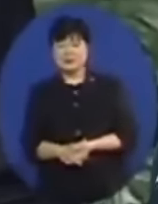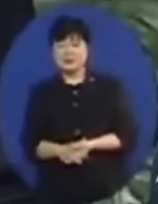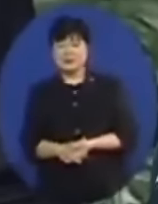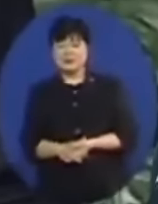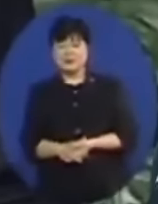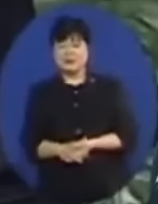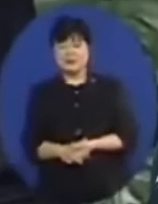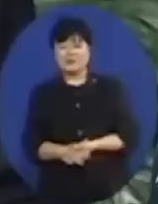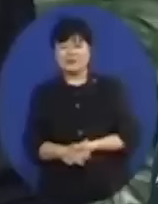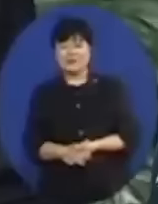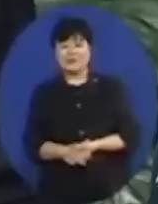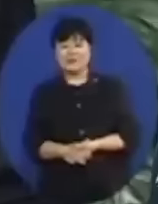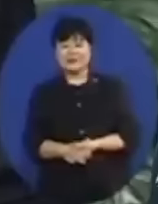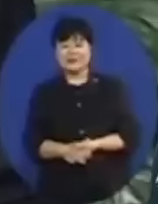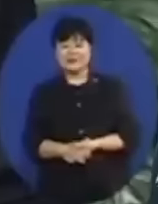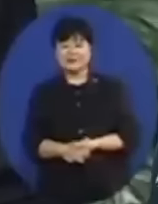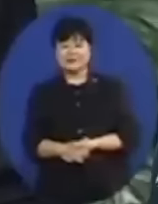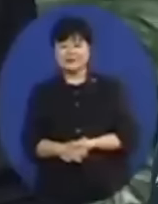이